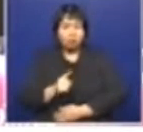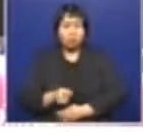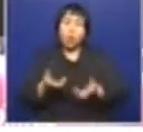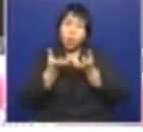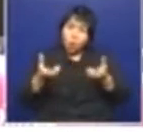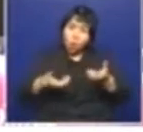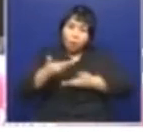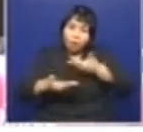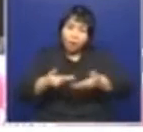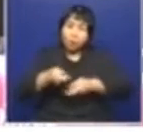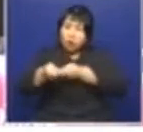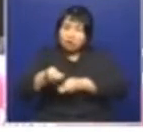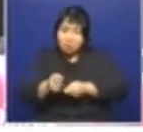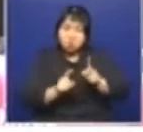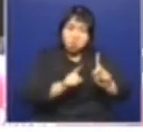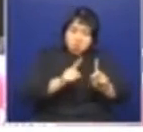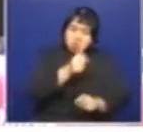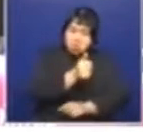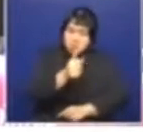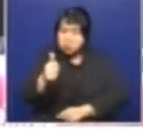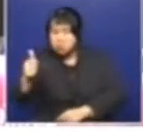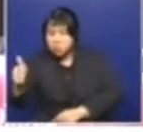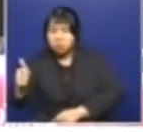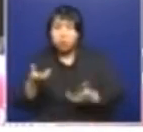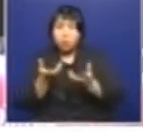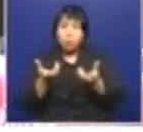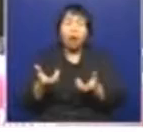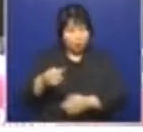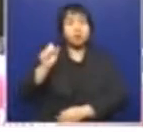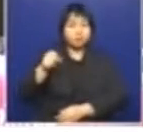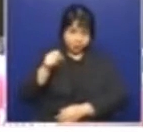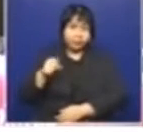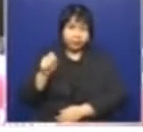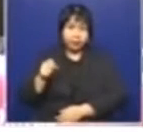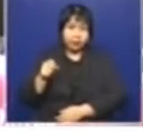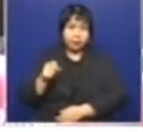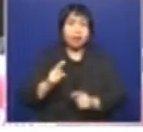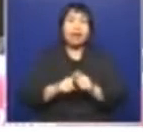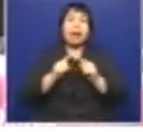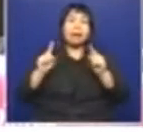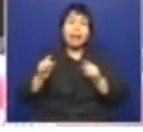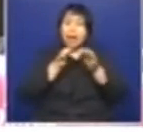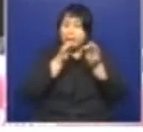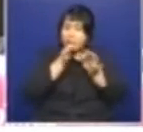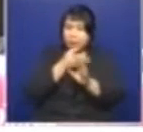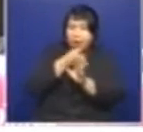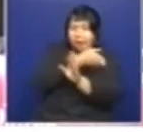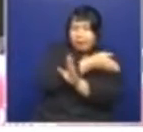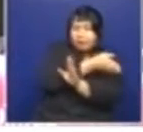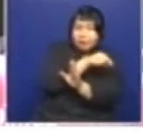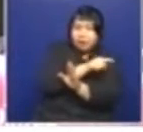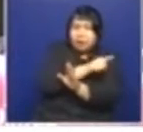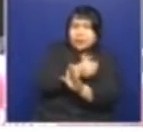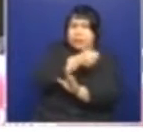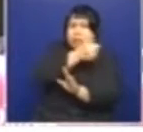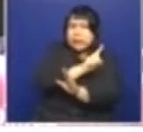ษตรตัวนั้นดีตัวนี้ดีตัวนี้ดีตัวนั้นดีจริงแต่ท่านไม่ได้อธิบายเบื้องหลังว่าที่มันดีเพราะมันไ